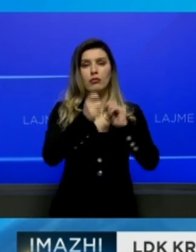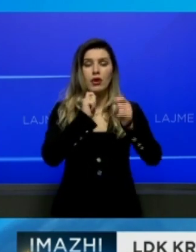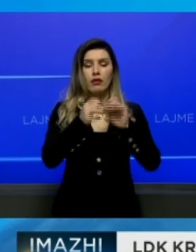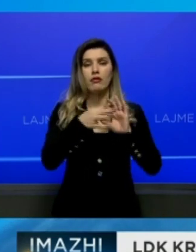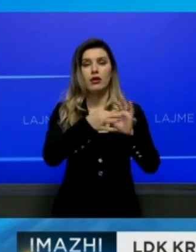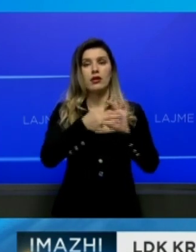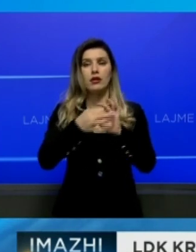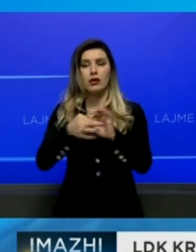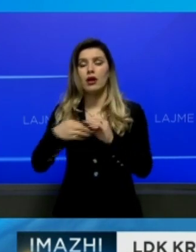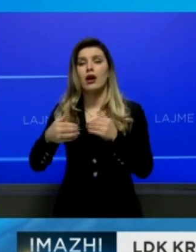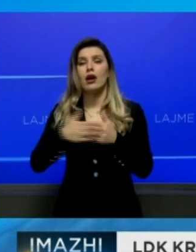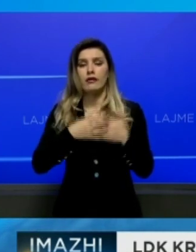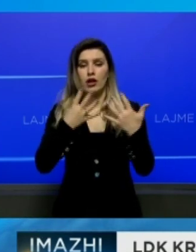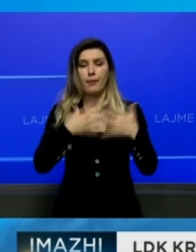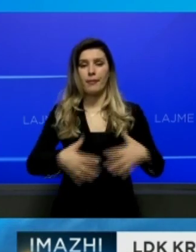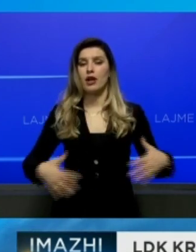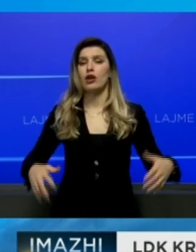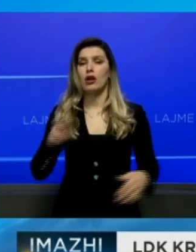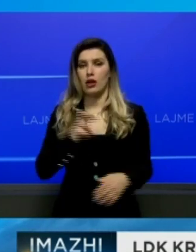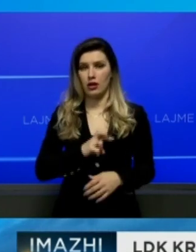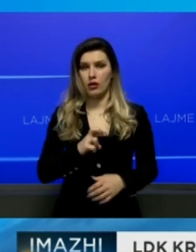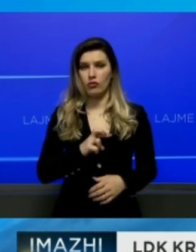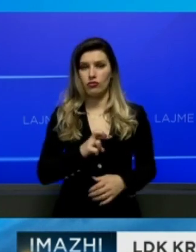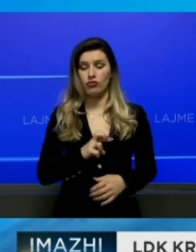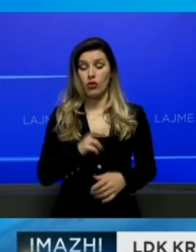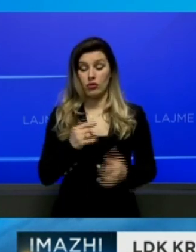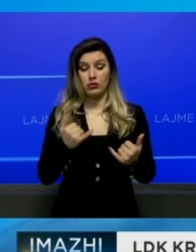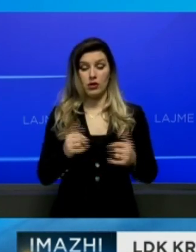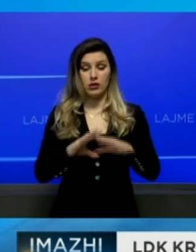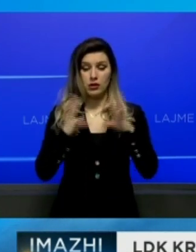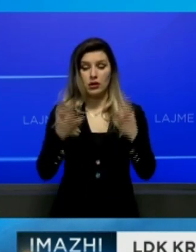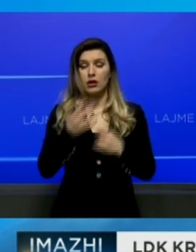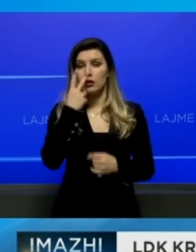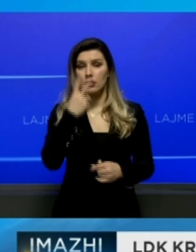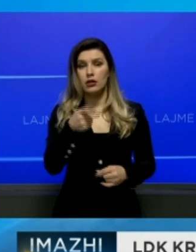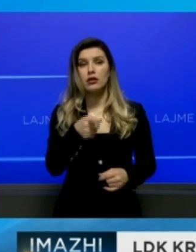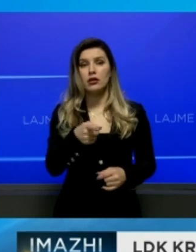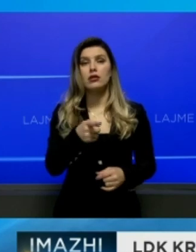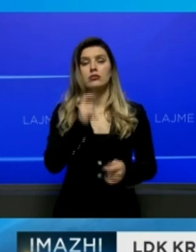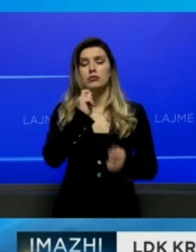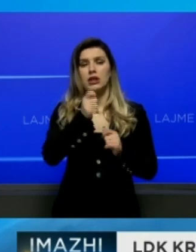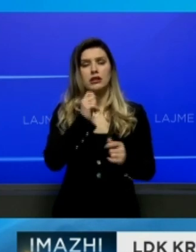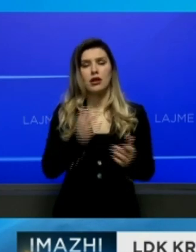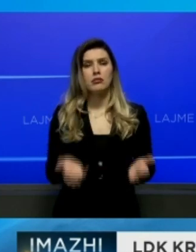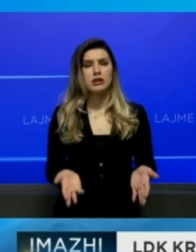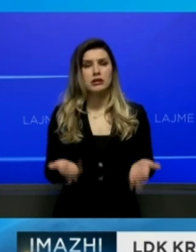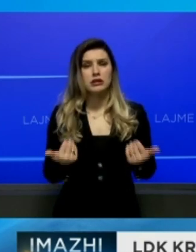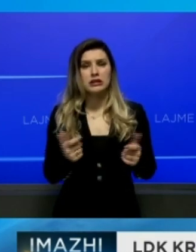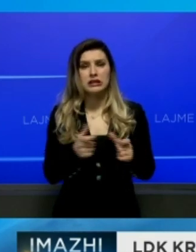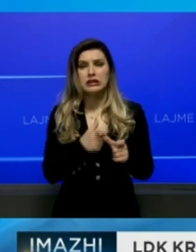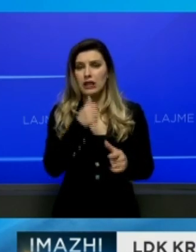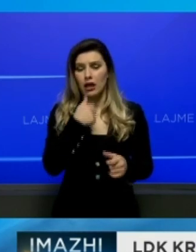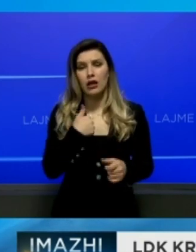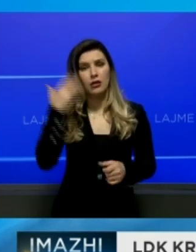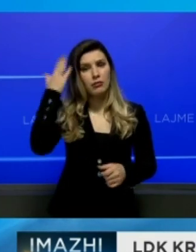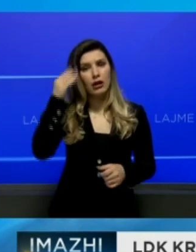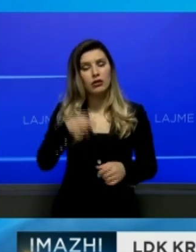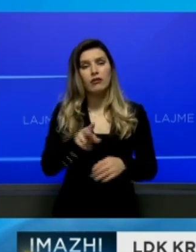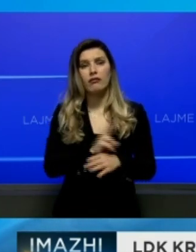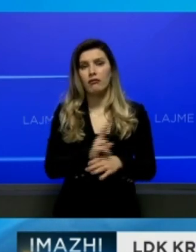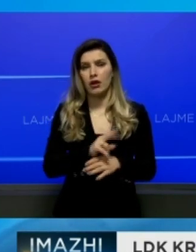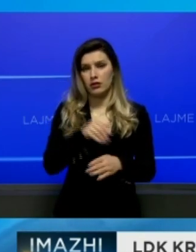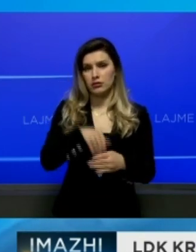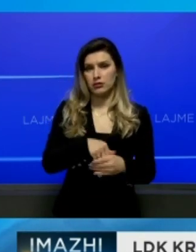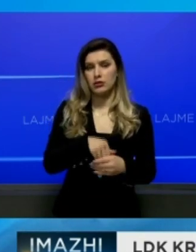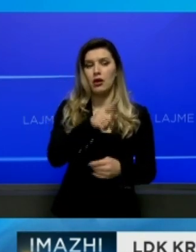drejtë në vlerë prej 9 milion eurove. Në fakt ata tani këtë formë të negocimit të drejtë për drejtë, që ne po dyshojmë që është kështë përdorim, ata